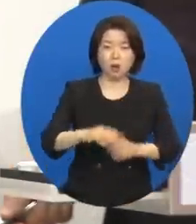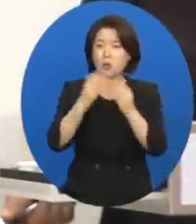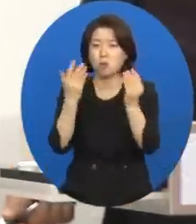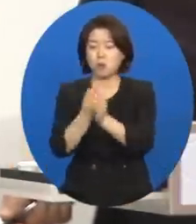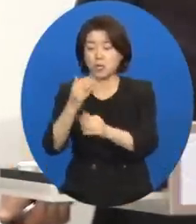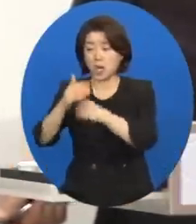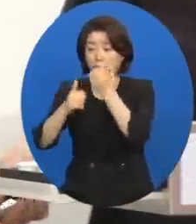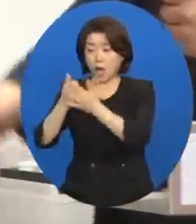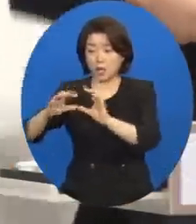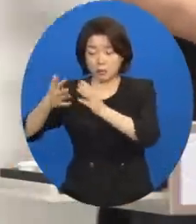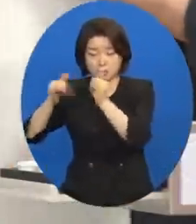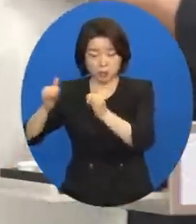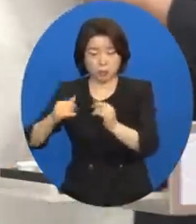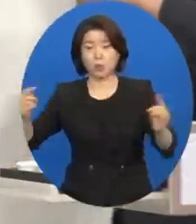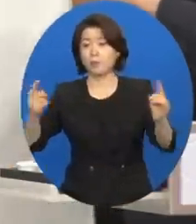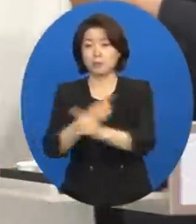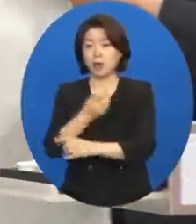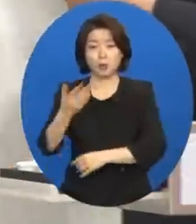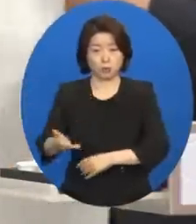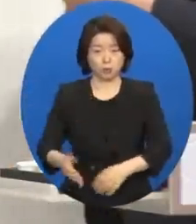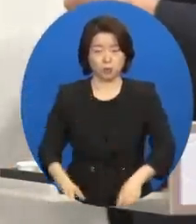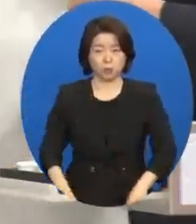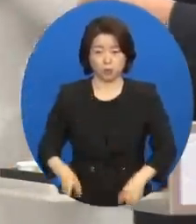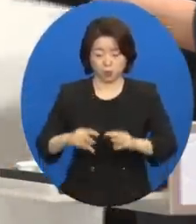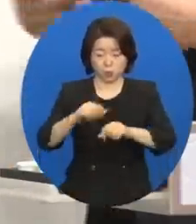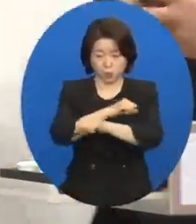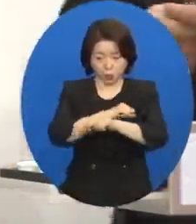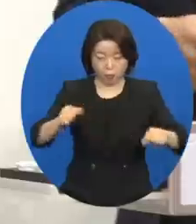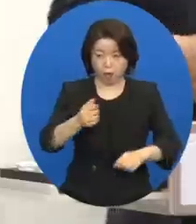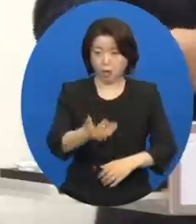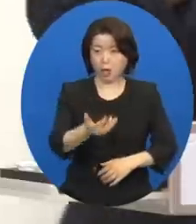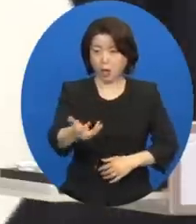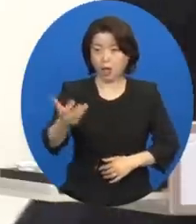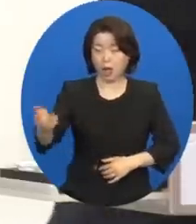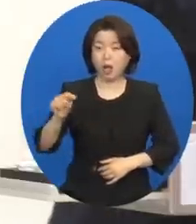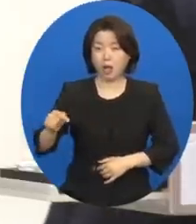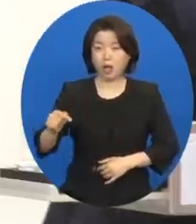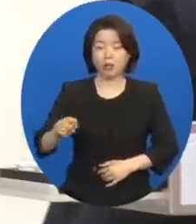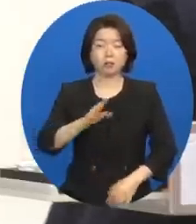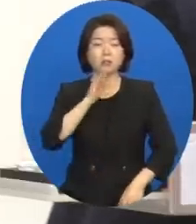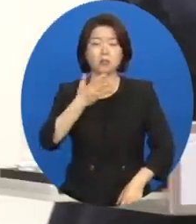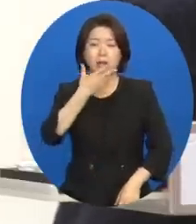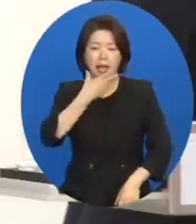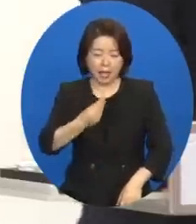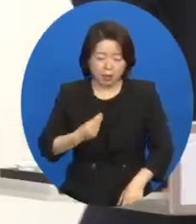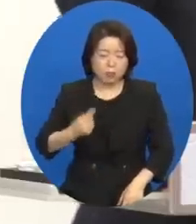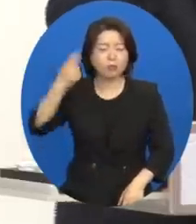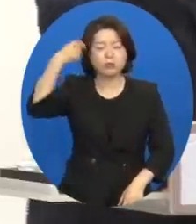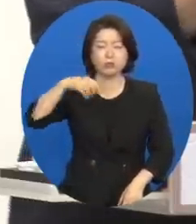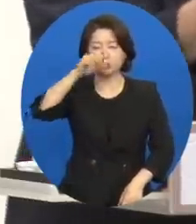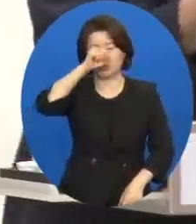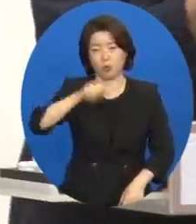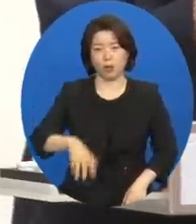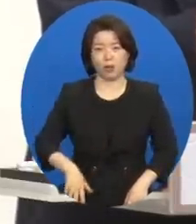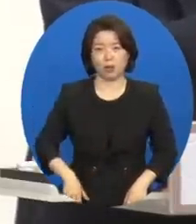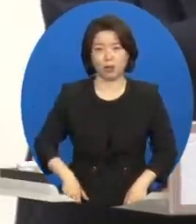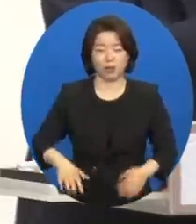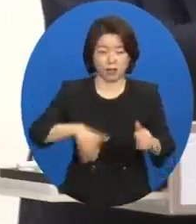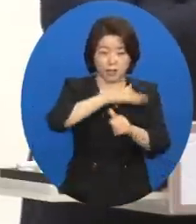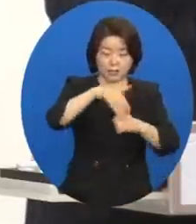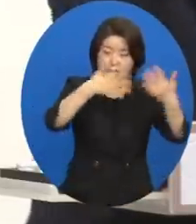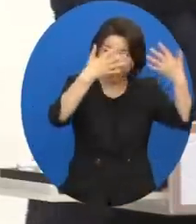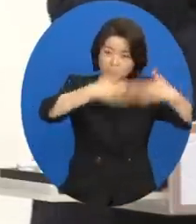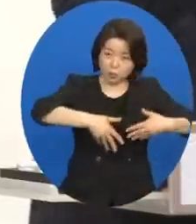백성이 됐어. 그런 광야에서, 이 광야에서 그러면 행복했어야 되는데, 만약 상황과